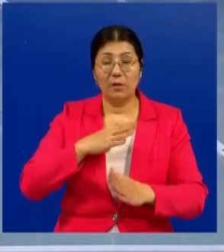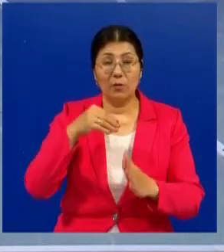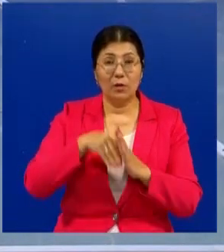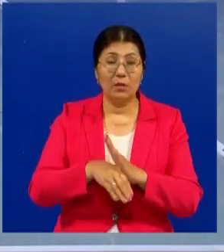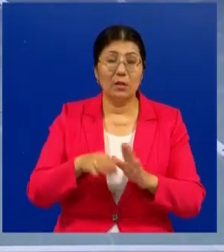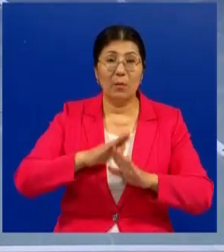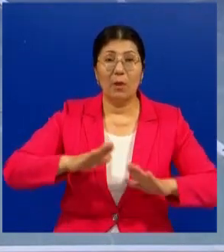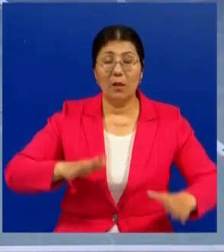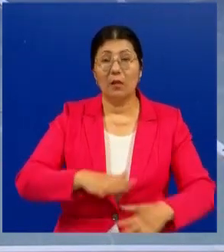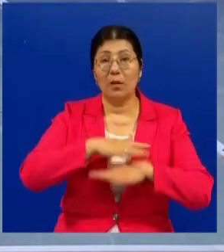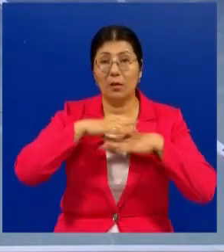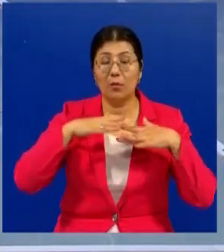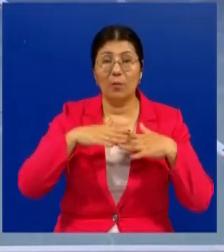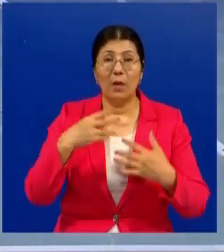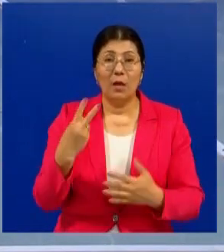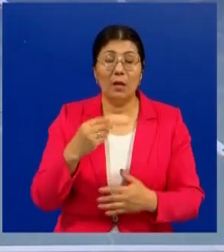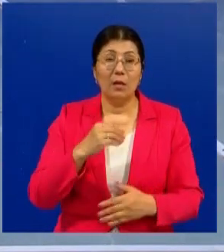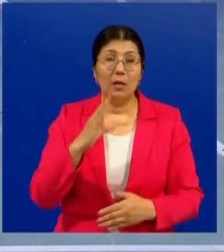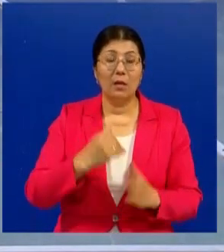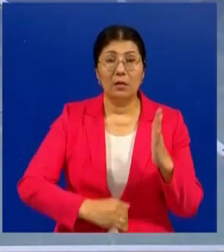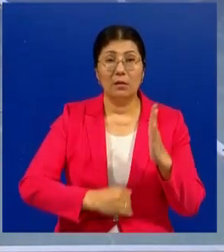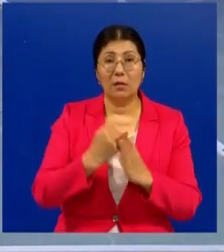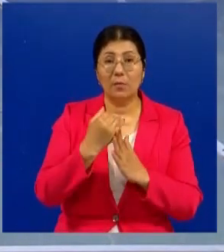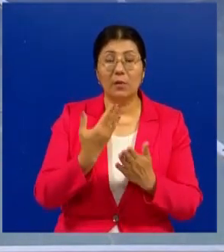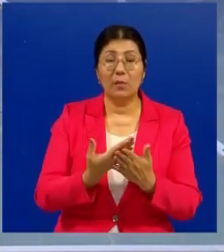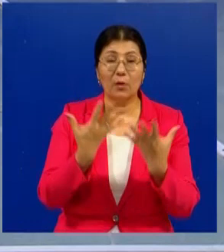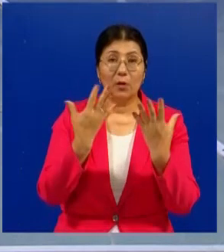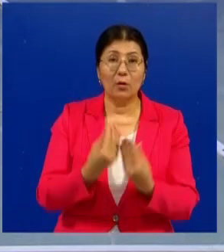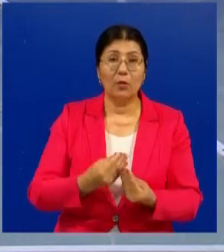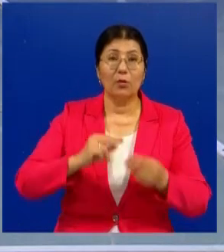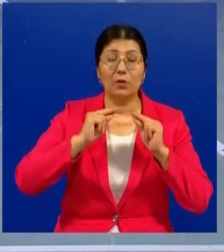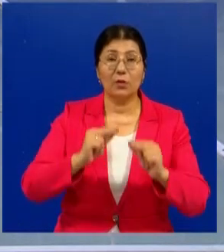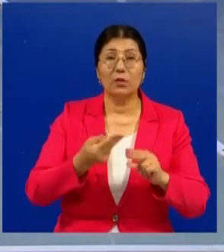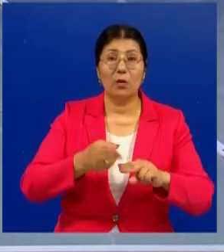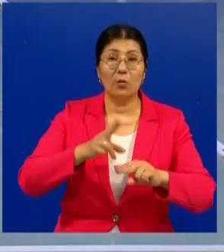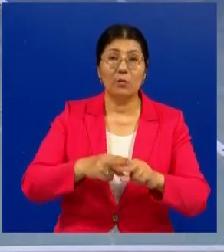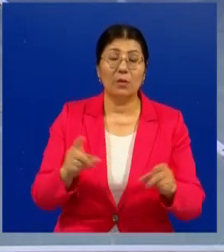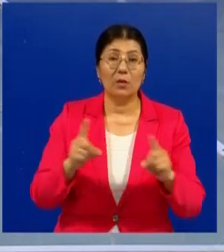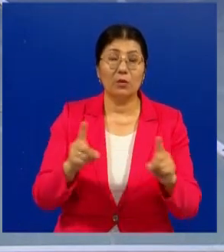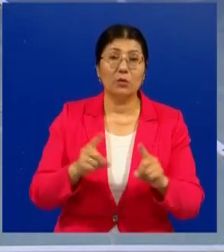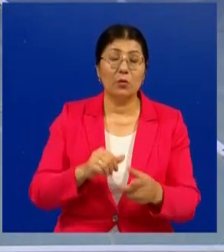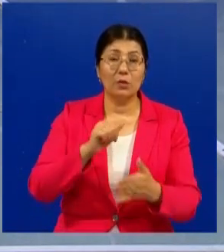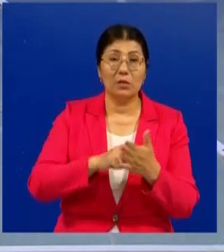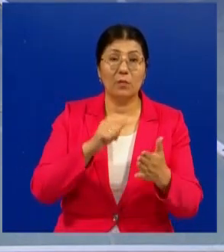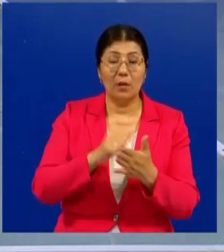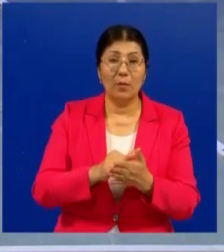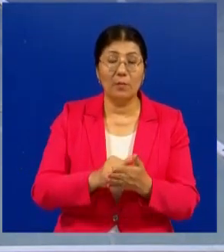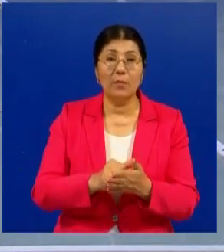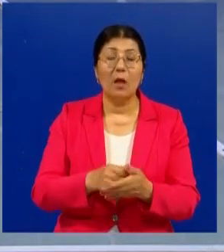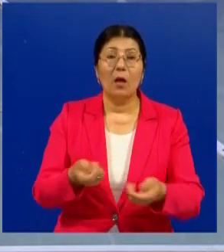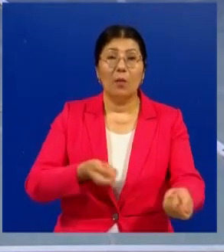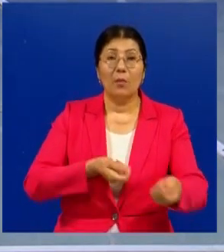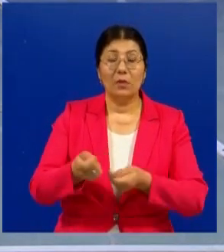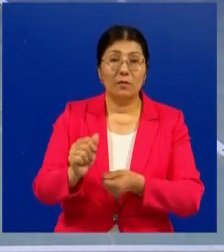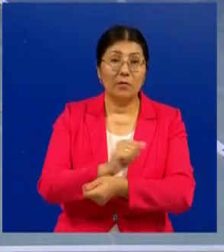арасында бала көп. Екі есе артты, қорқынышты, бірақ бүгінгі күннің шындығы осы. Оған не себеп? Жиі қайталаймыз. Жүргізушілер